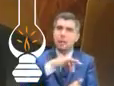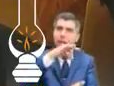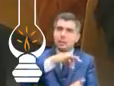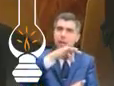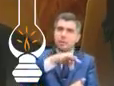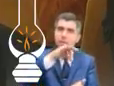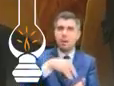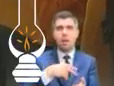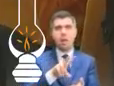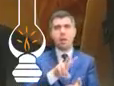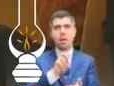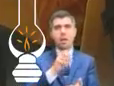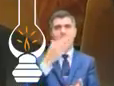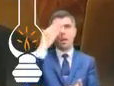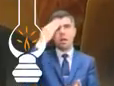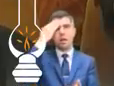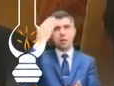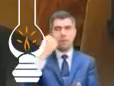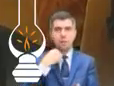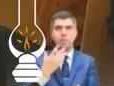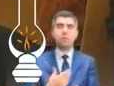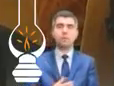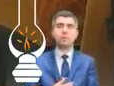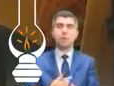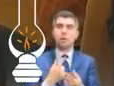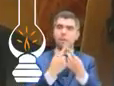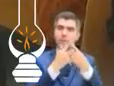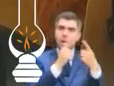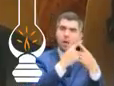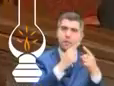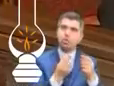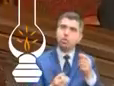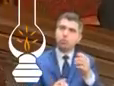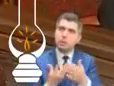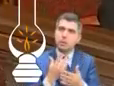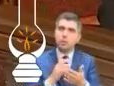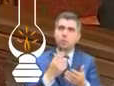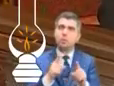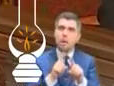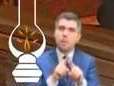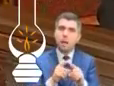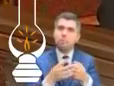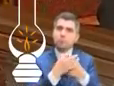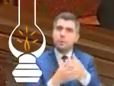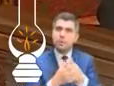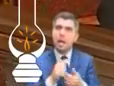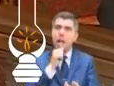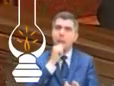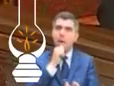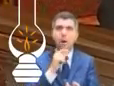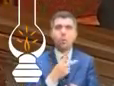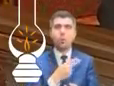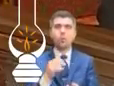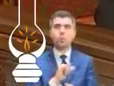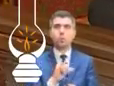بالطرق اللي هي يعني السقي في المناطق الفلاحيه بطرق اللي هي حديثه تتقتصد الماء، الى ان هذا الشيء